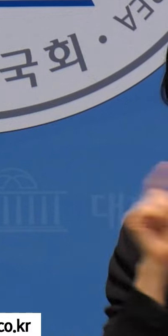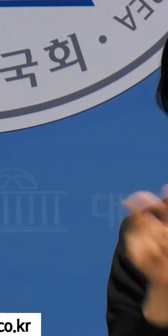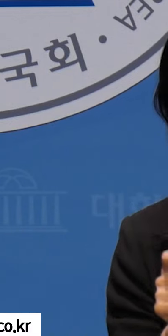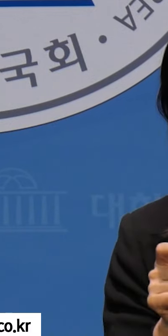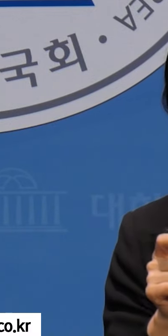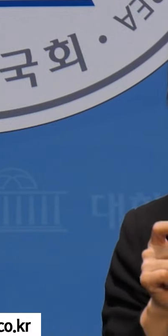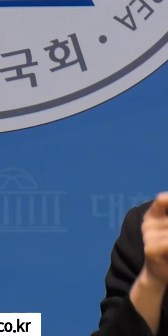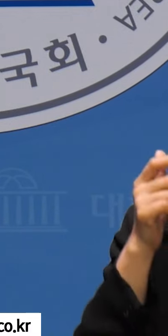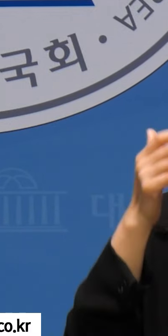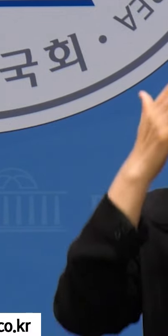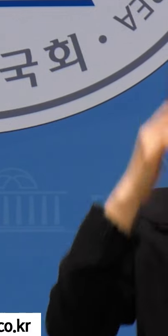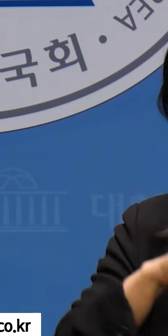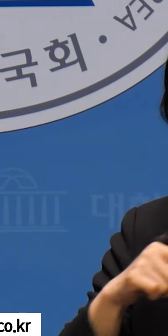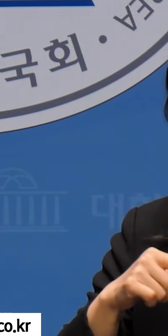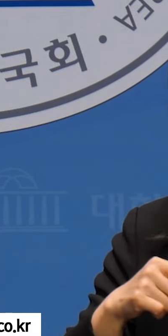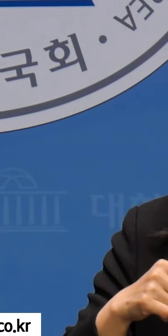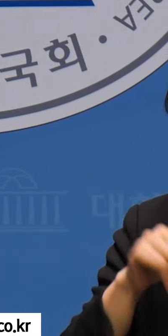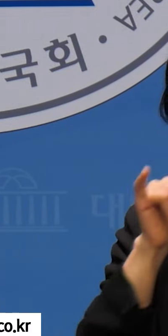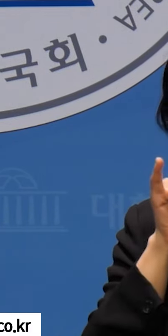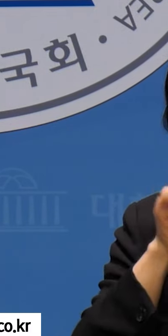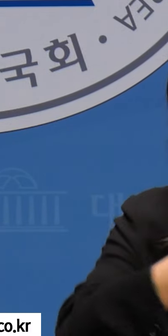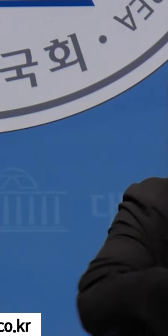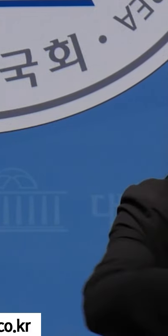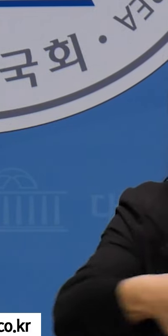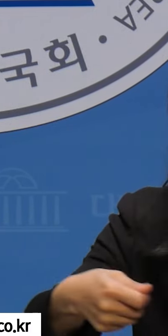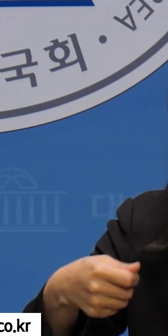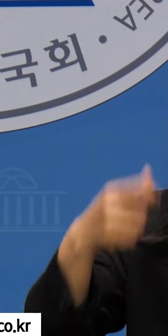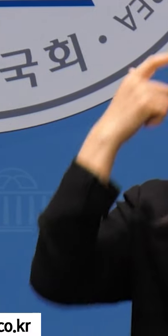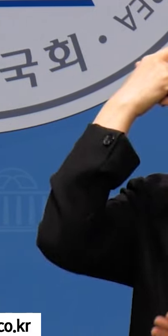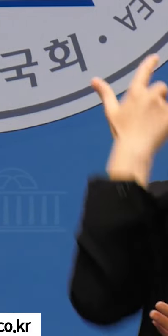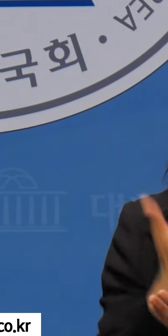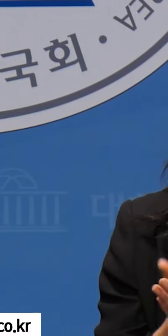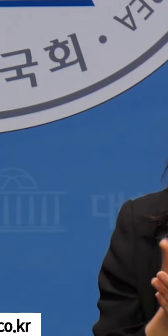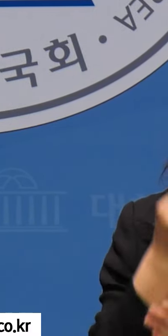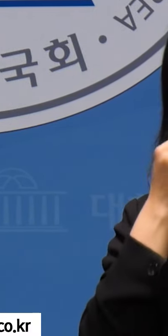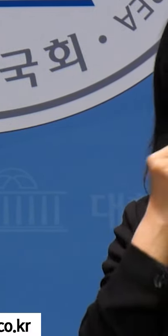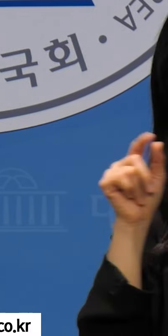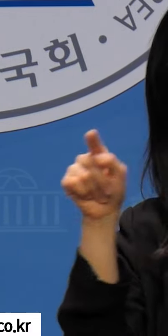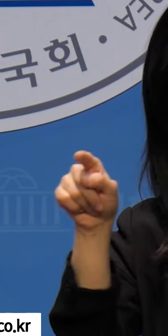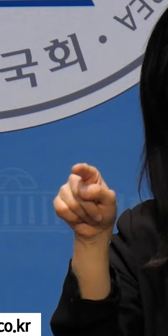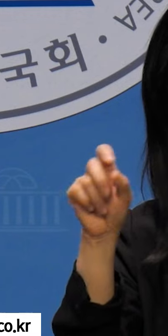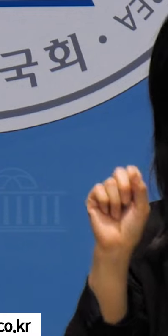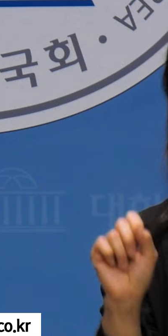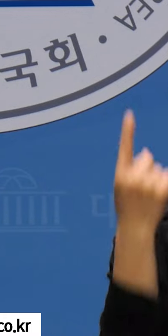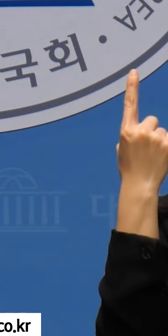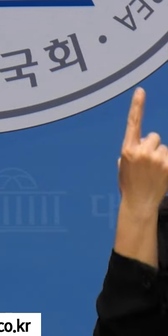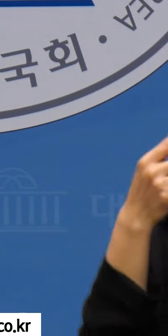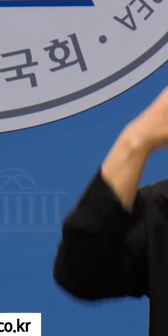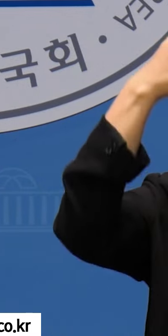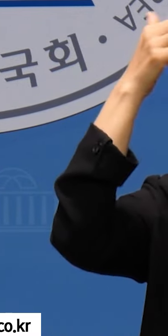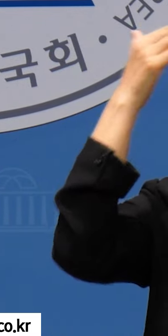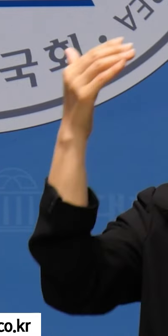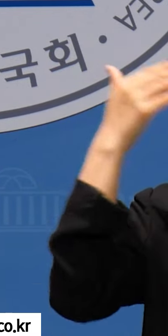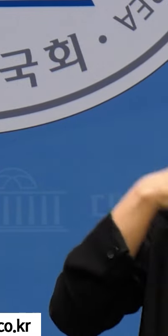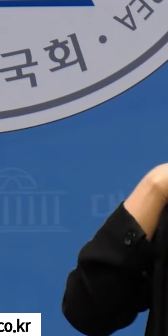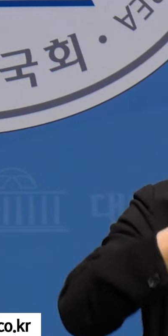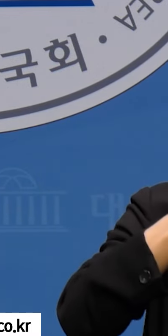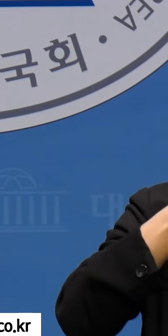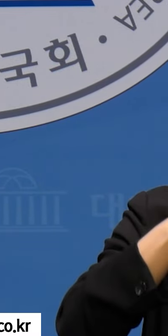말입니까? 참담합니다. 이 정도면 일본 자객들에 의해 조선의